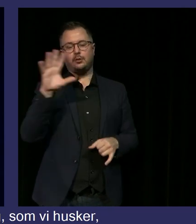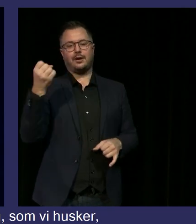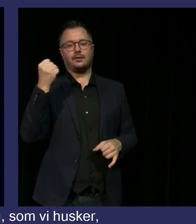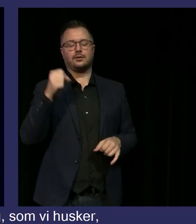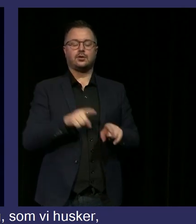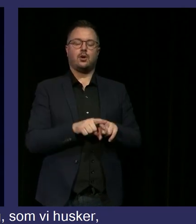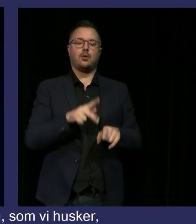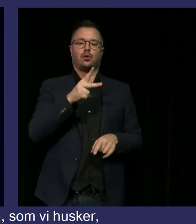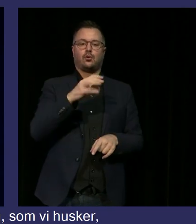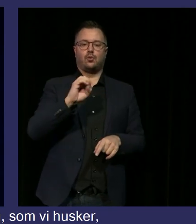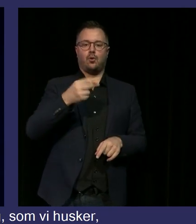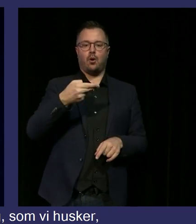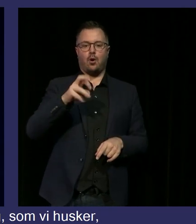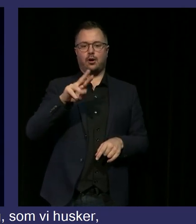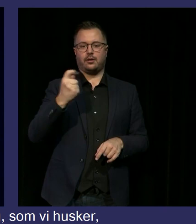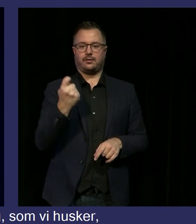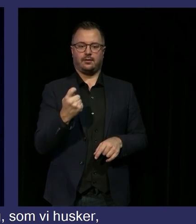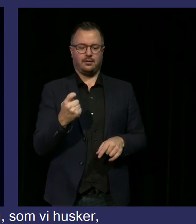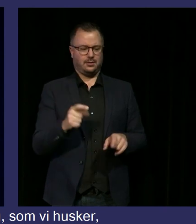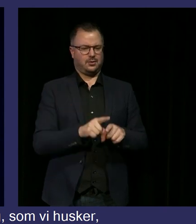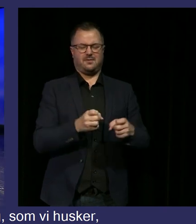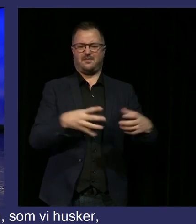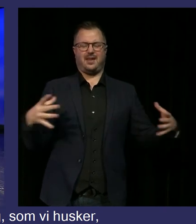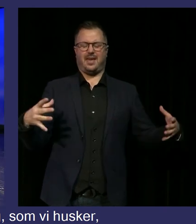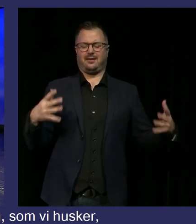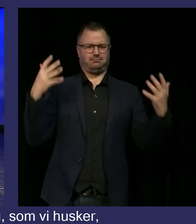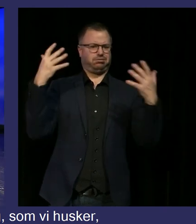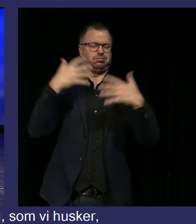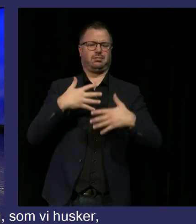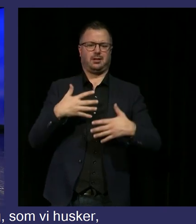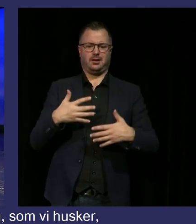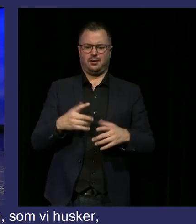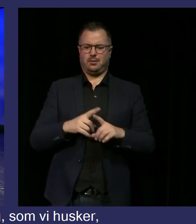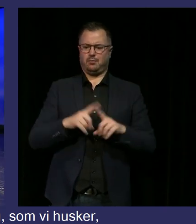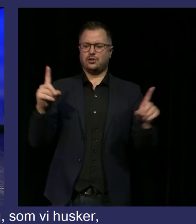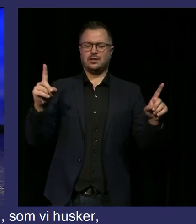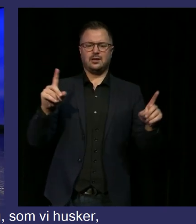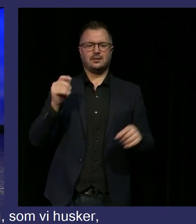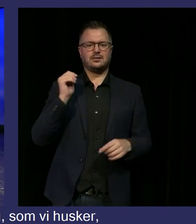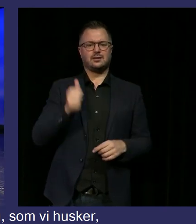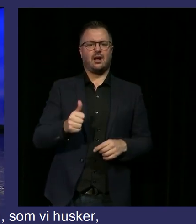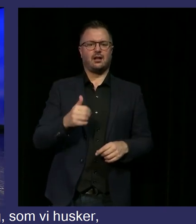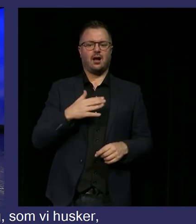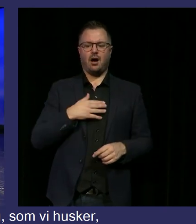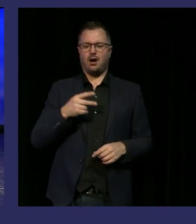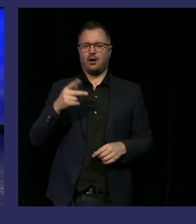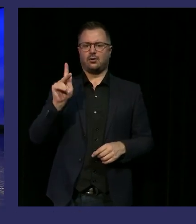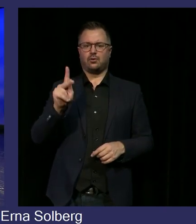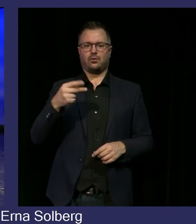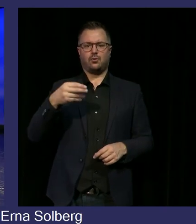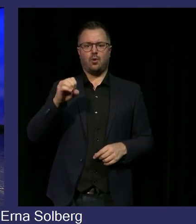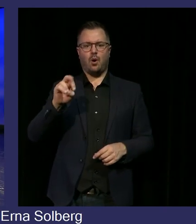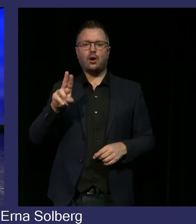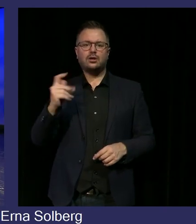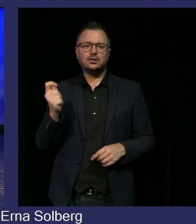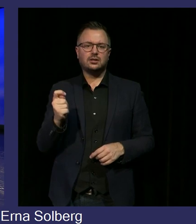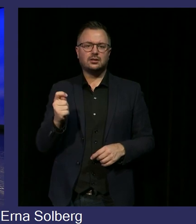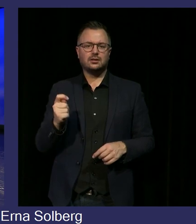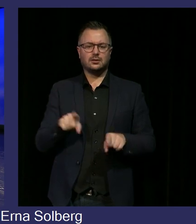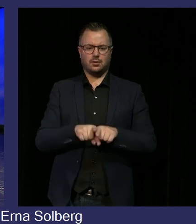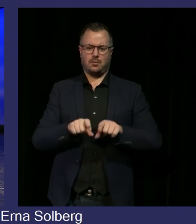kohort, som skapte en god del forvirring, som vi husker da det plutselig ble lansert. I forrige,